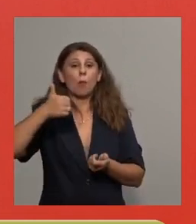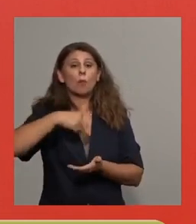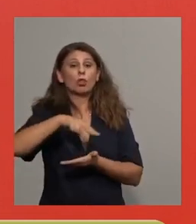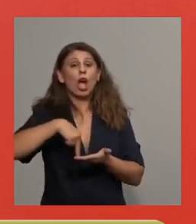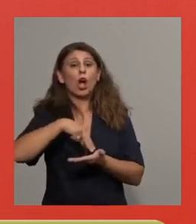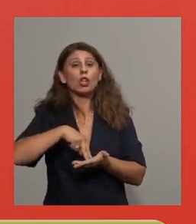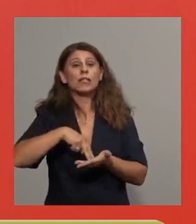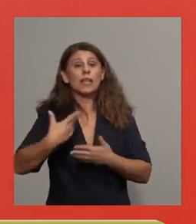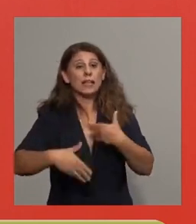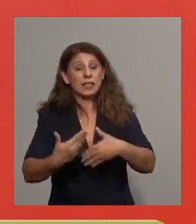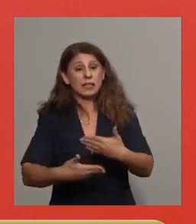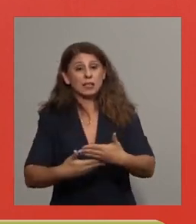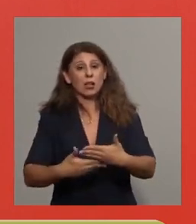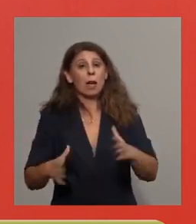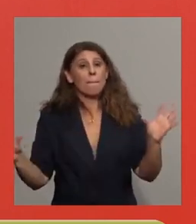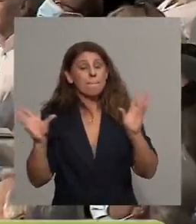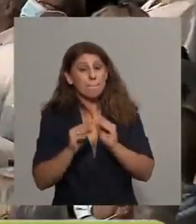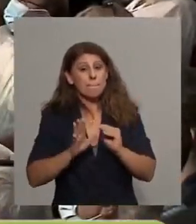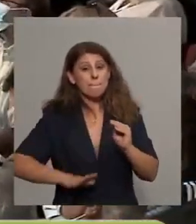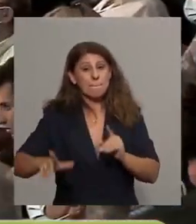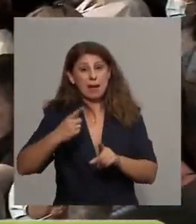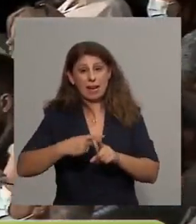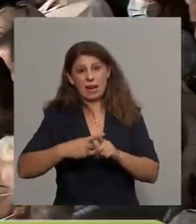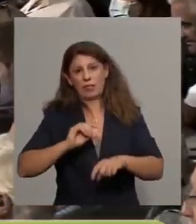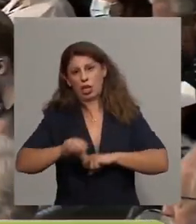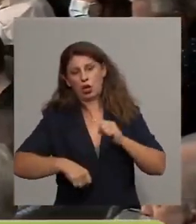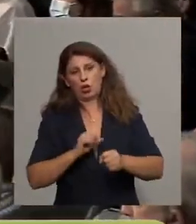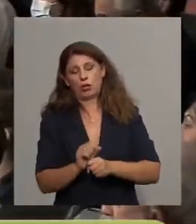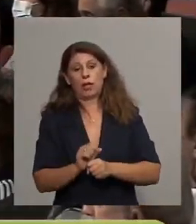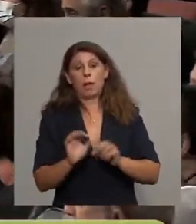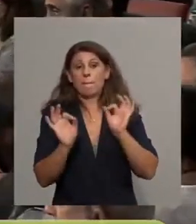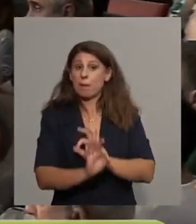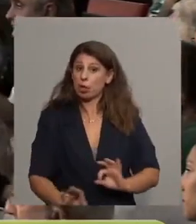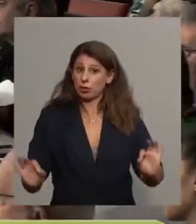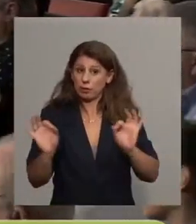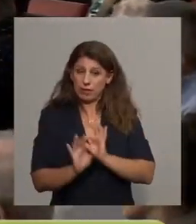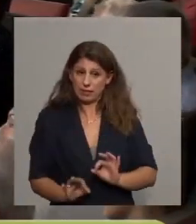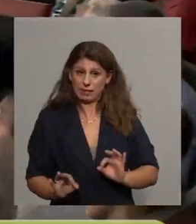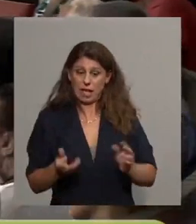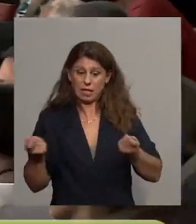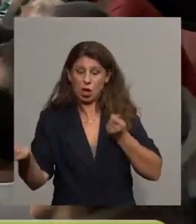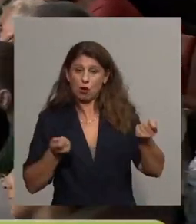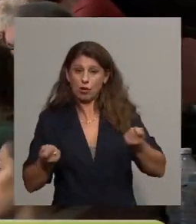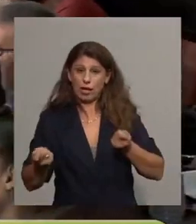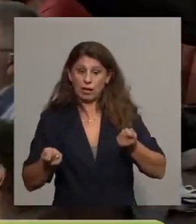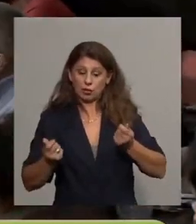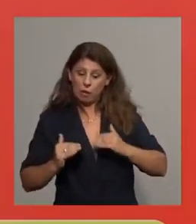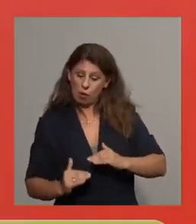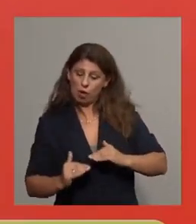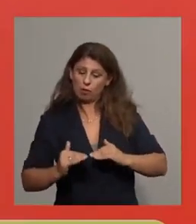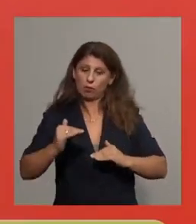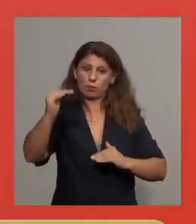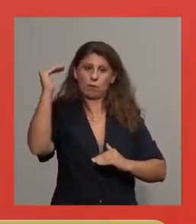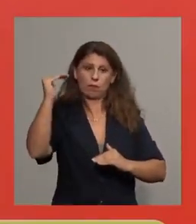των εξελίξεων, με ενιαίο πανελλαδικό αγώνα, με προετοιμασία και οργάνωση απ' τα κάτω,